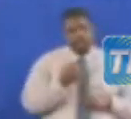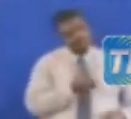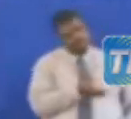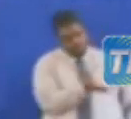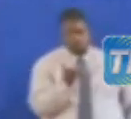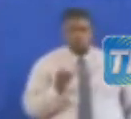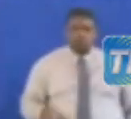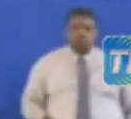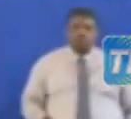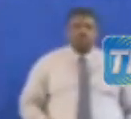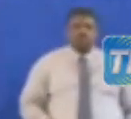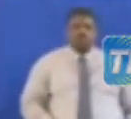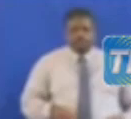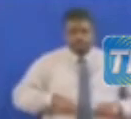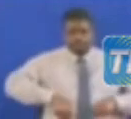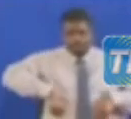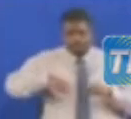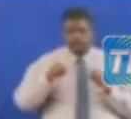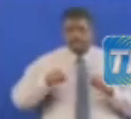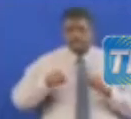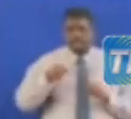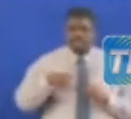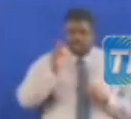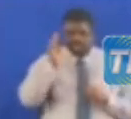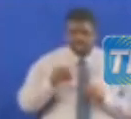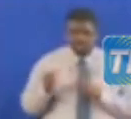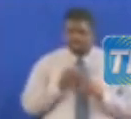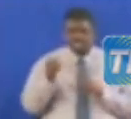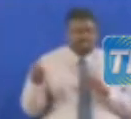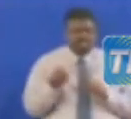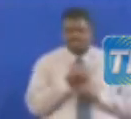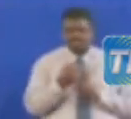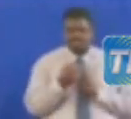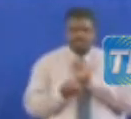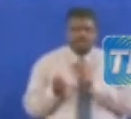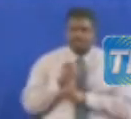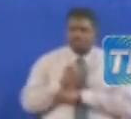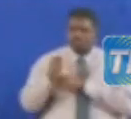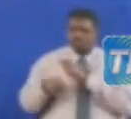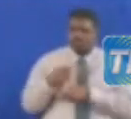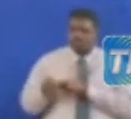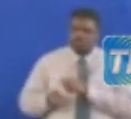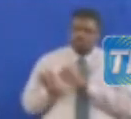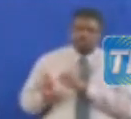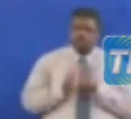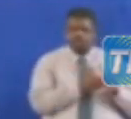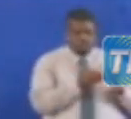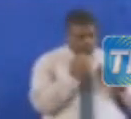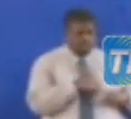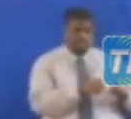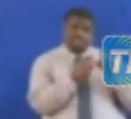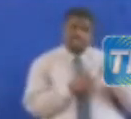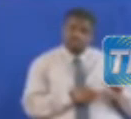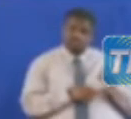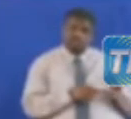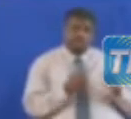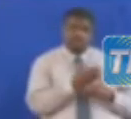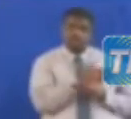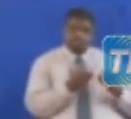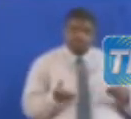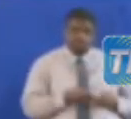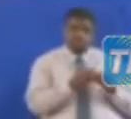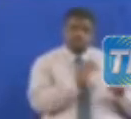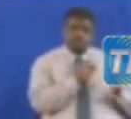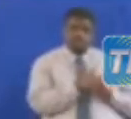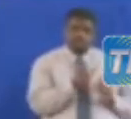hiyo. Mamlaka za serikali za mitaa zisifanye mabadiliko ya miradi iliyopangwa kutekelezwa bila ya